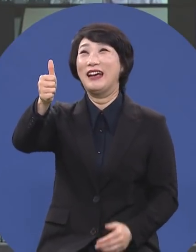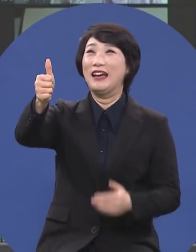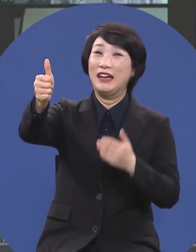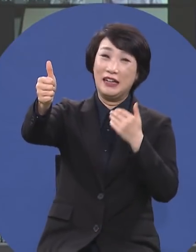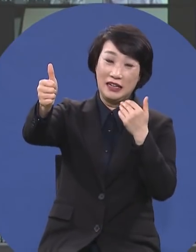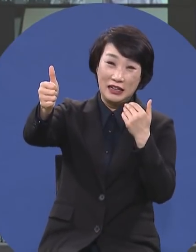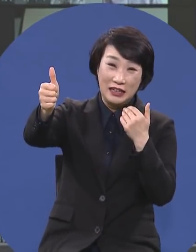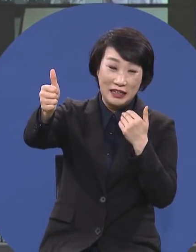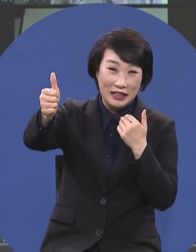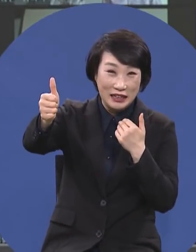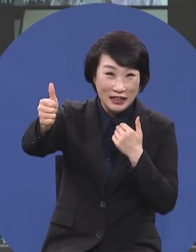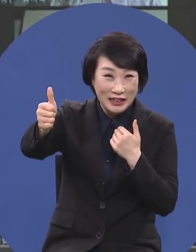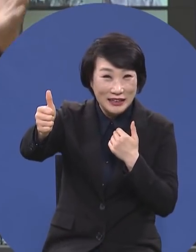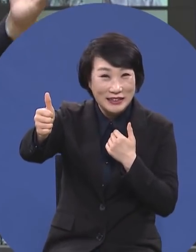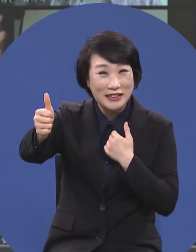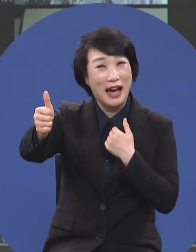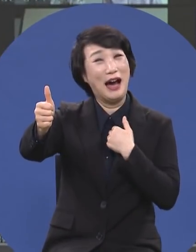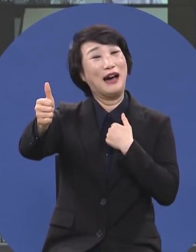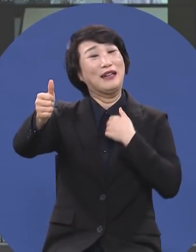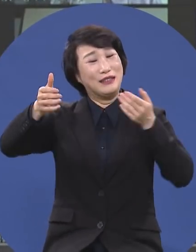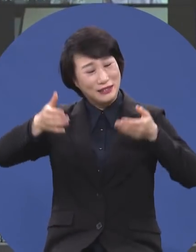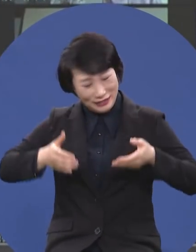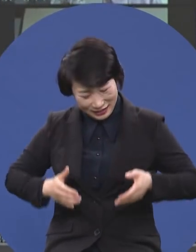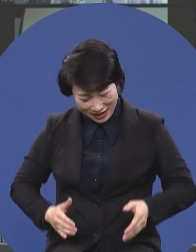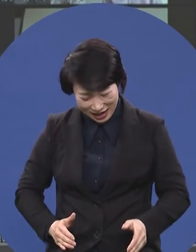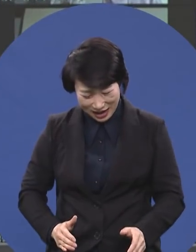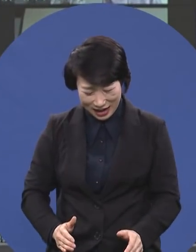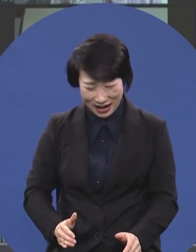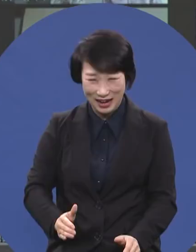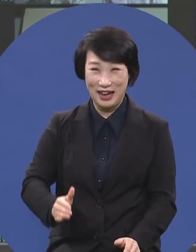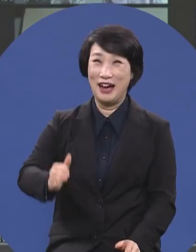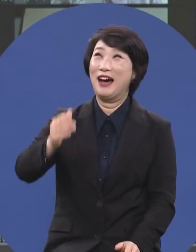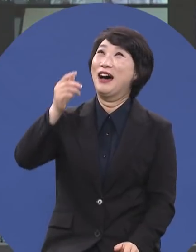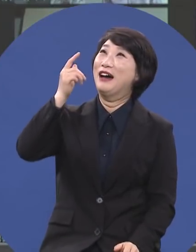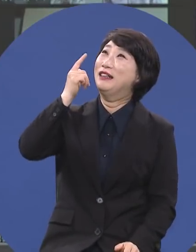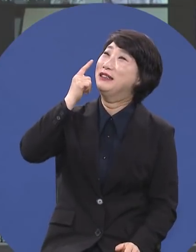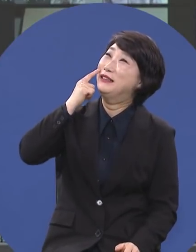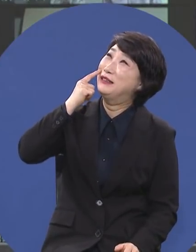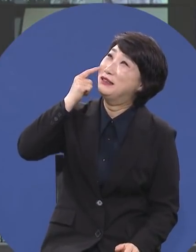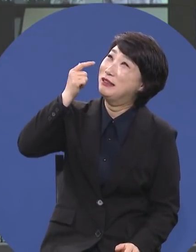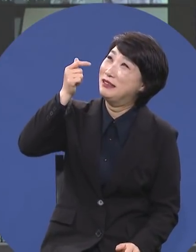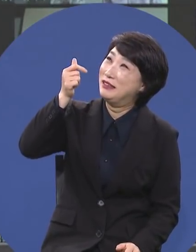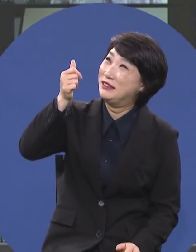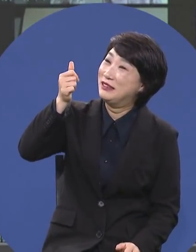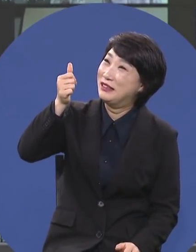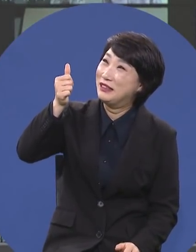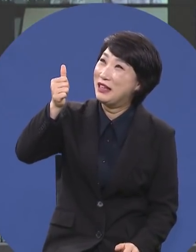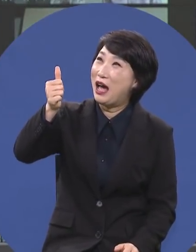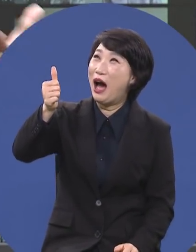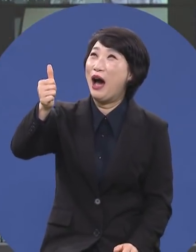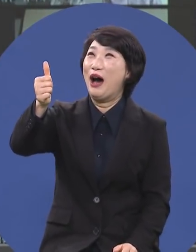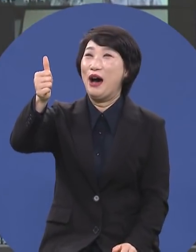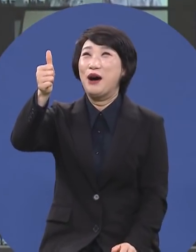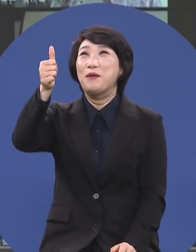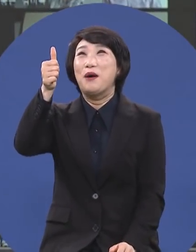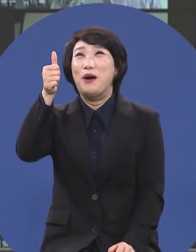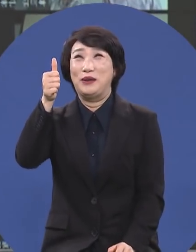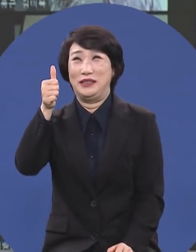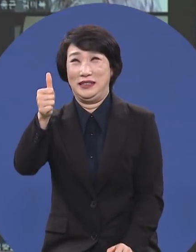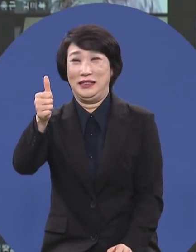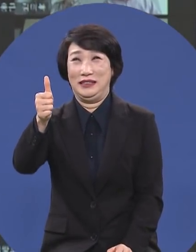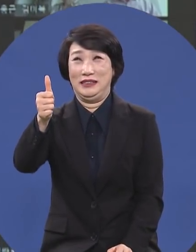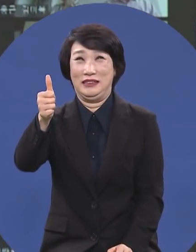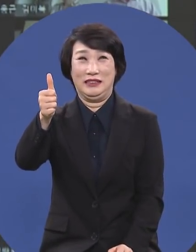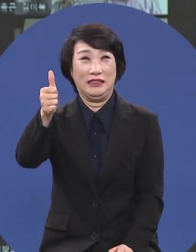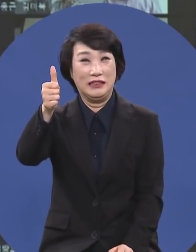나를 의신